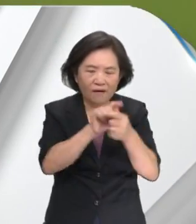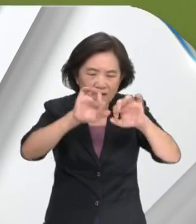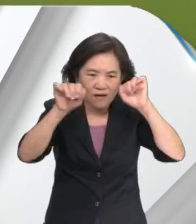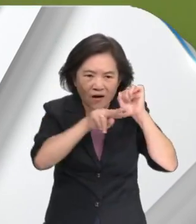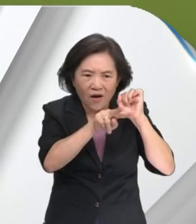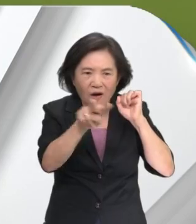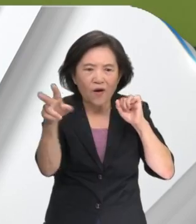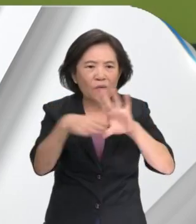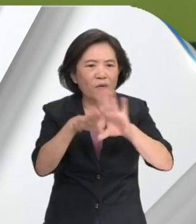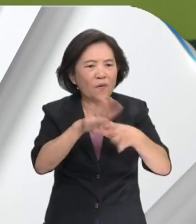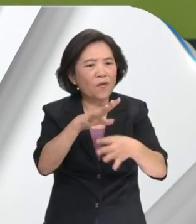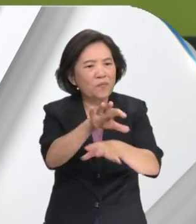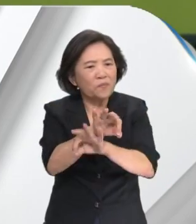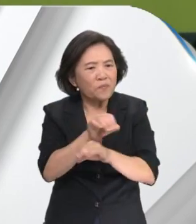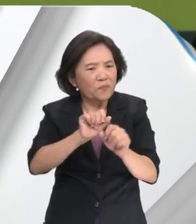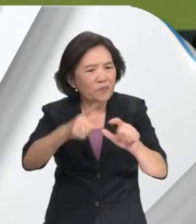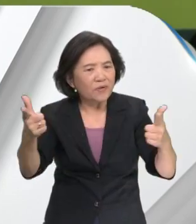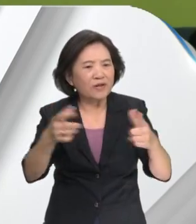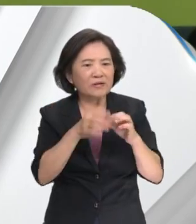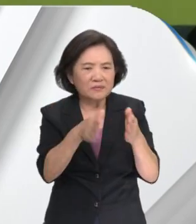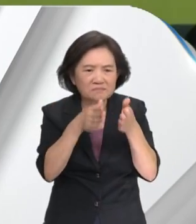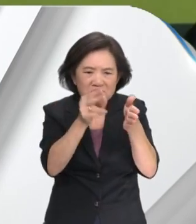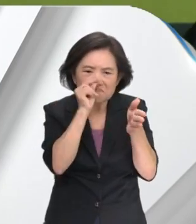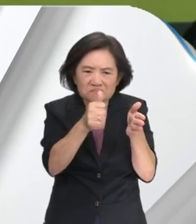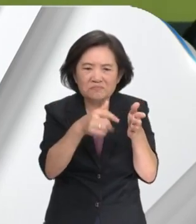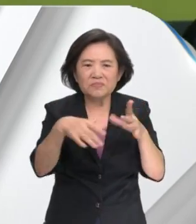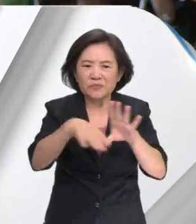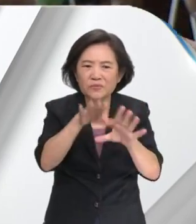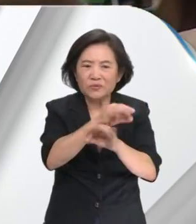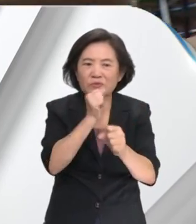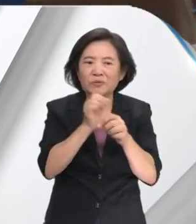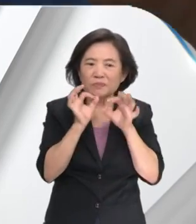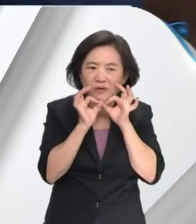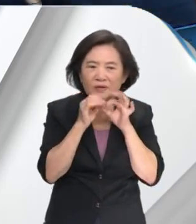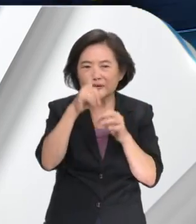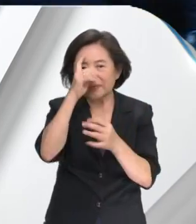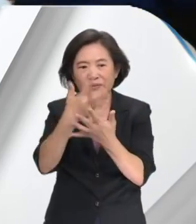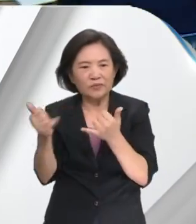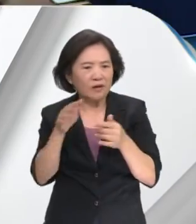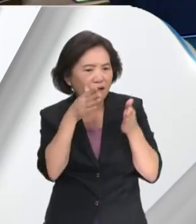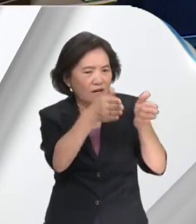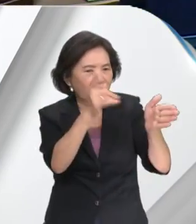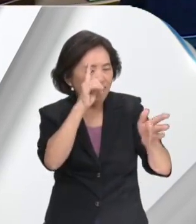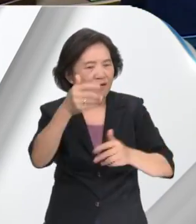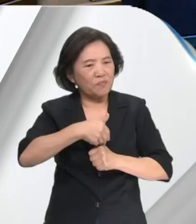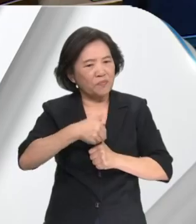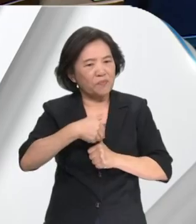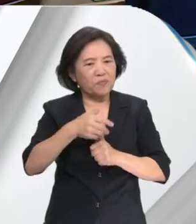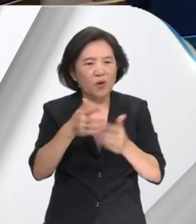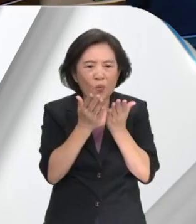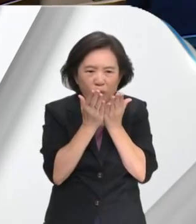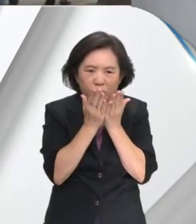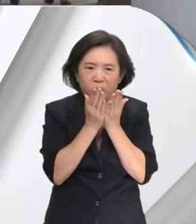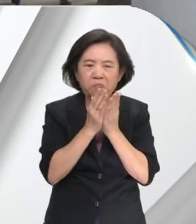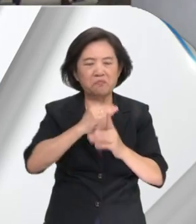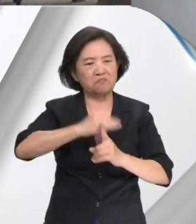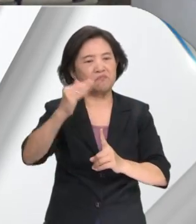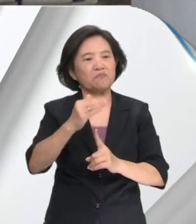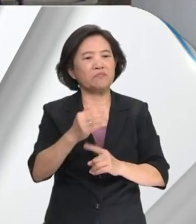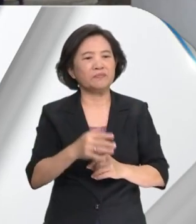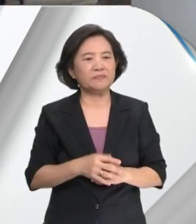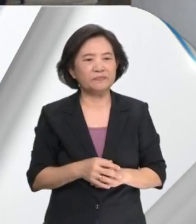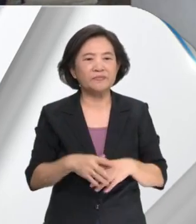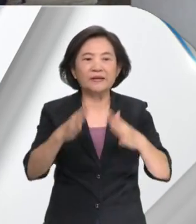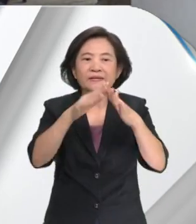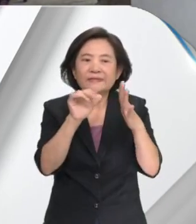过讨论研究当中特别意涵的文化作品，希望学员是培养自家的文化素养。 弱势的小